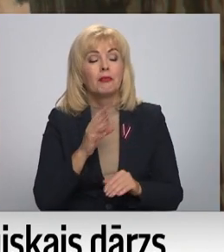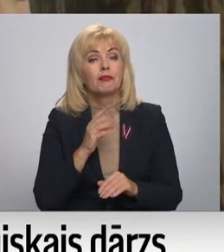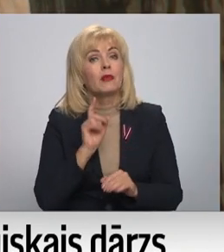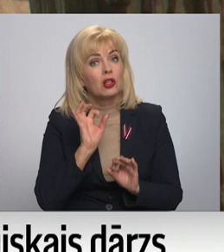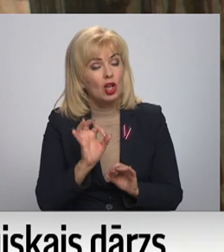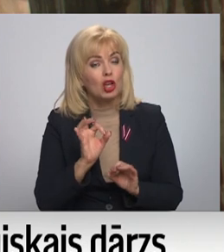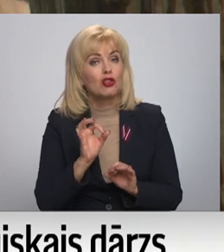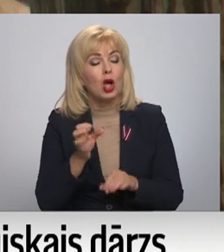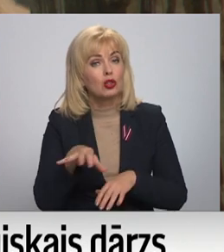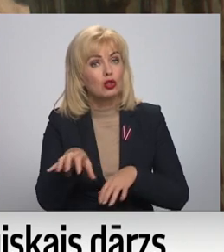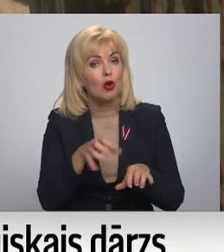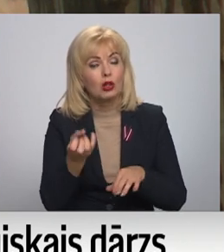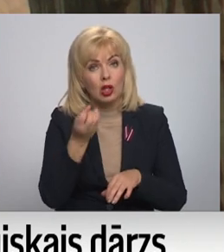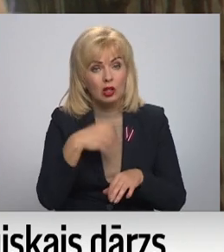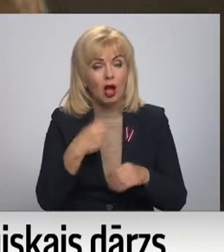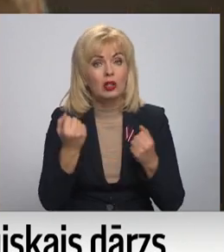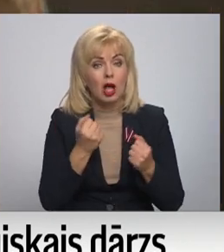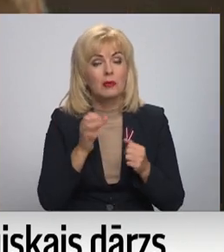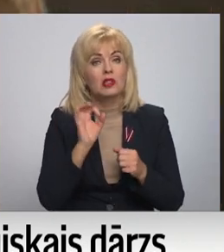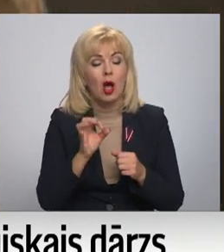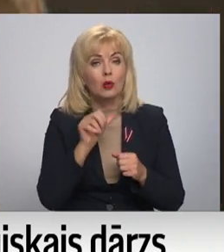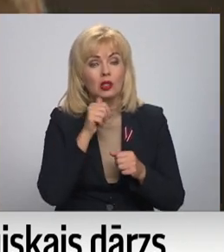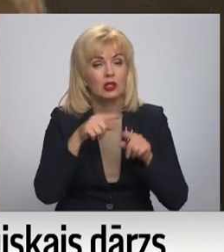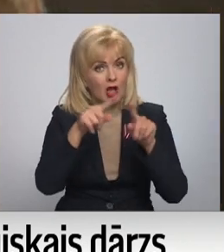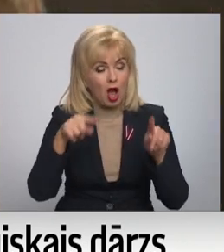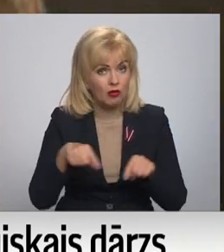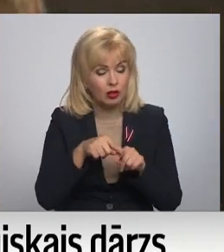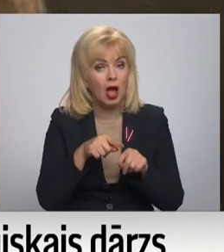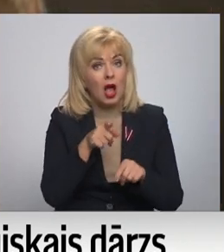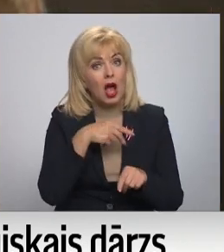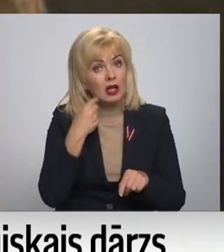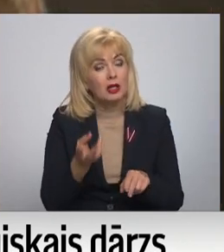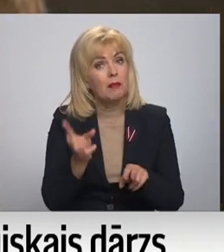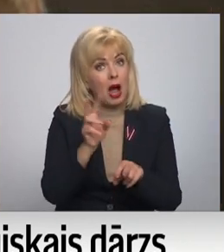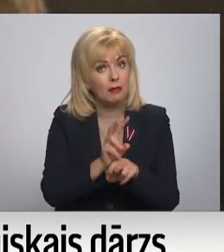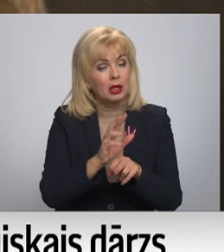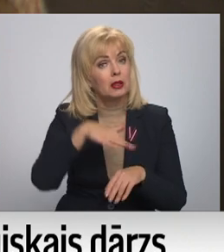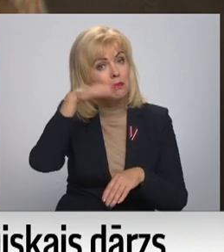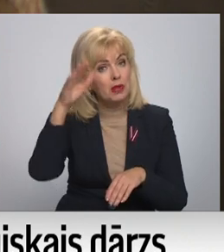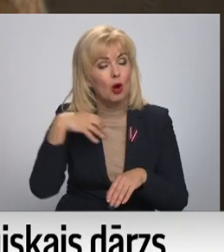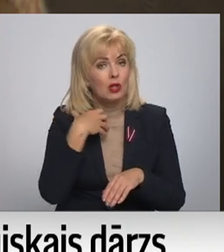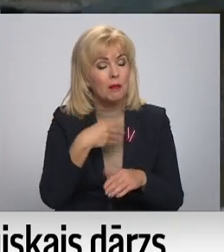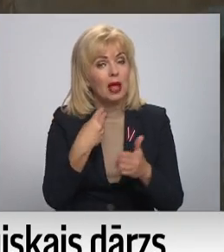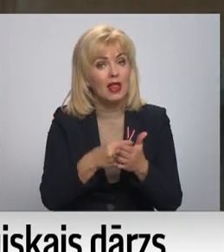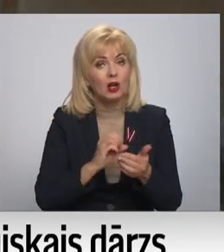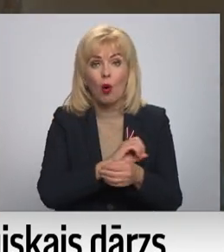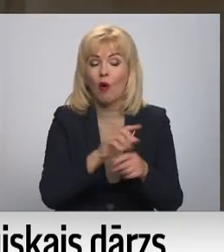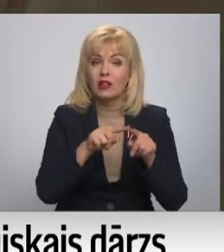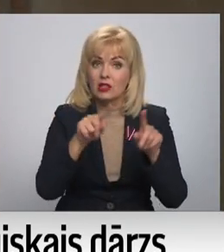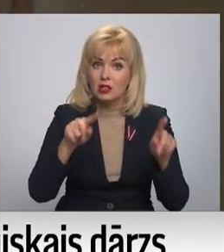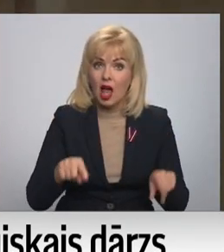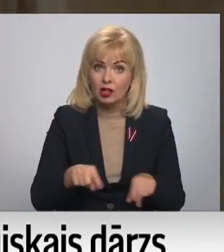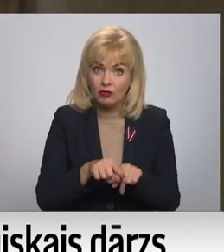Piebildīšu, ka zooloģiskais dārzs darbojas zaļajā režīmā un dzīvnieku apskatei klātienē pieaugušajiem nepieciešams derīgs COVID